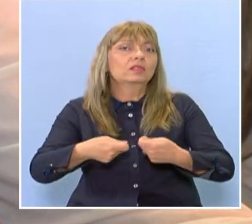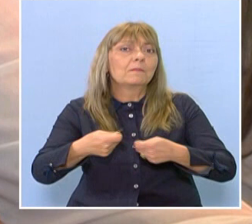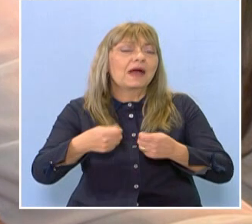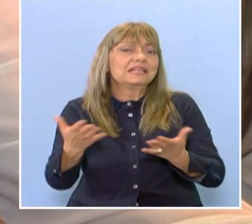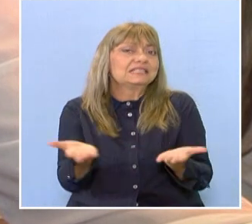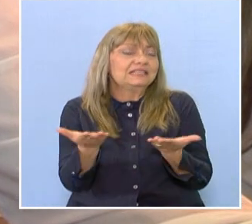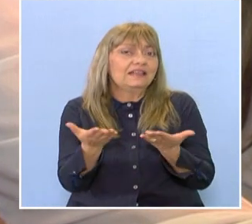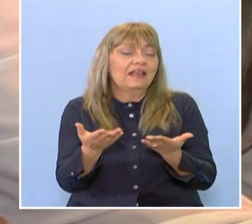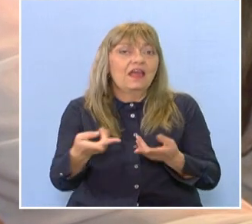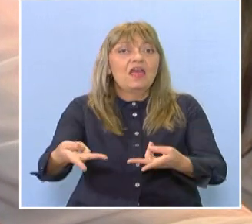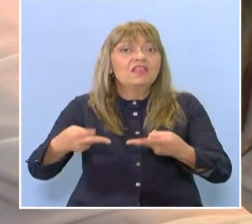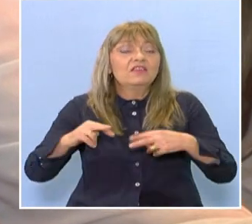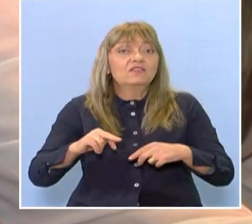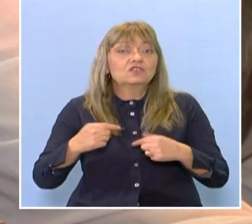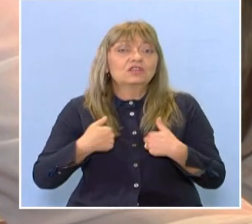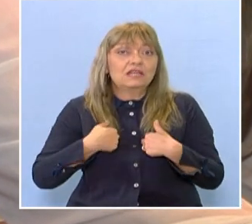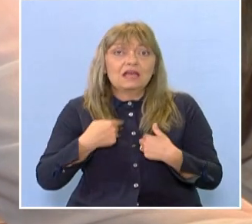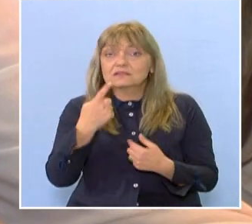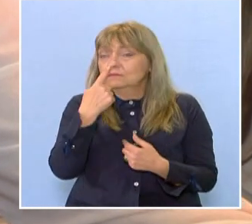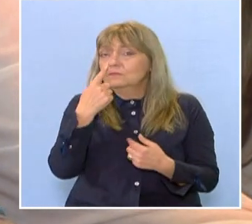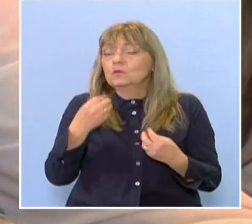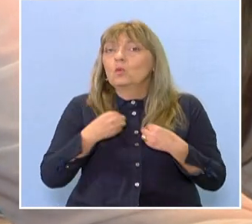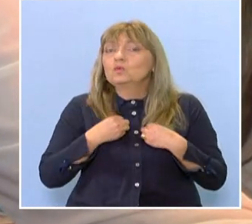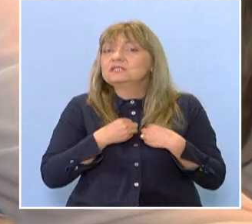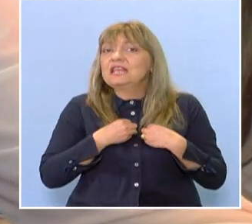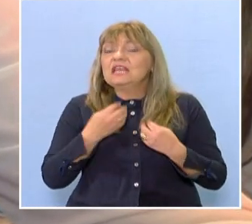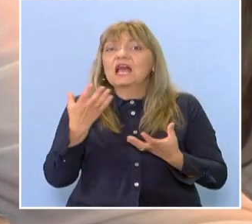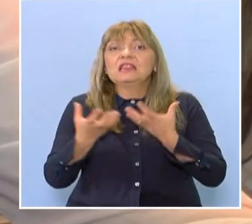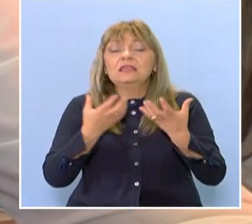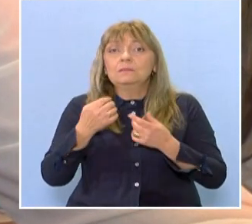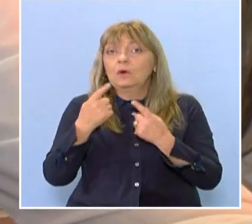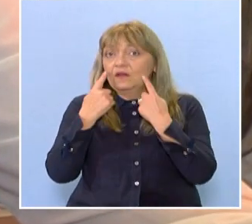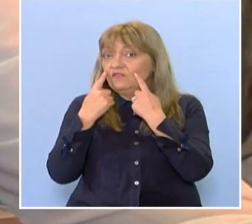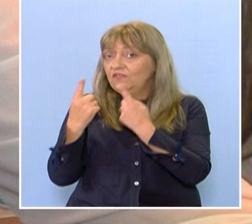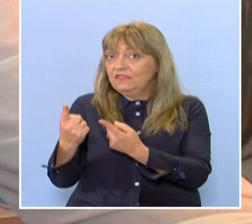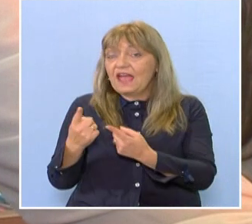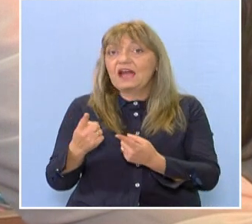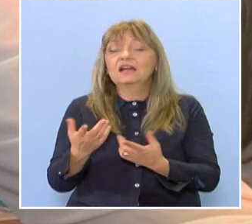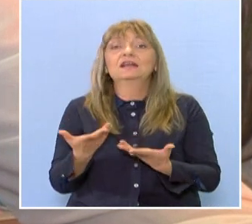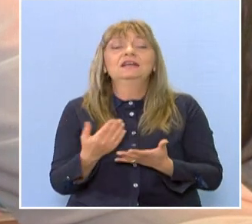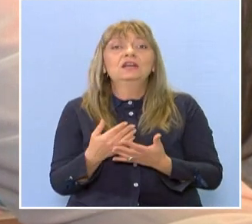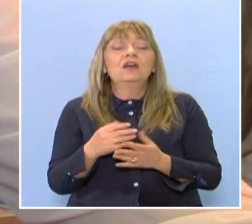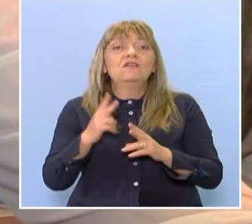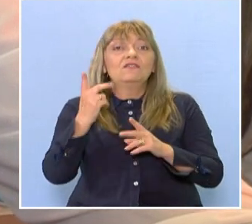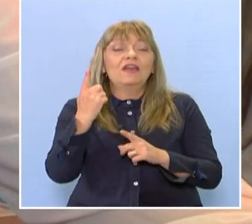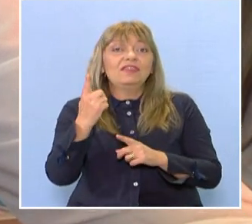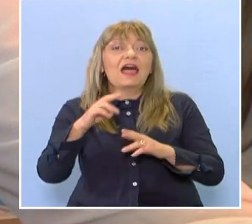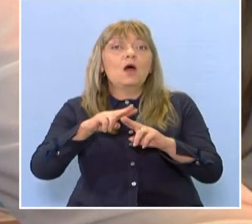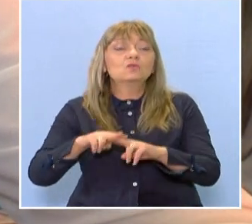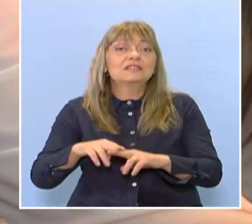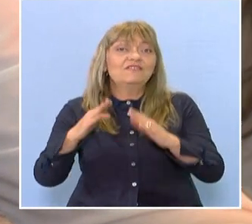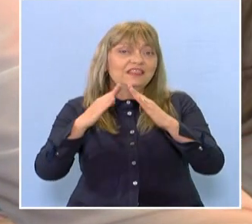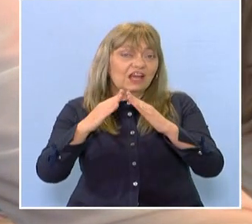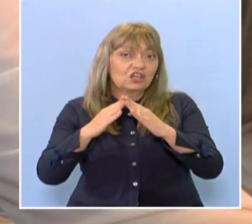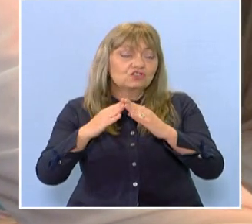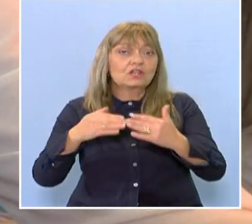ми помирисах дим. Обърнах се и видях, че в една изоставена къща,